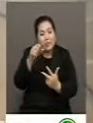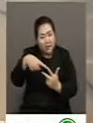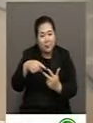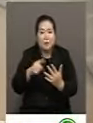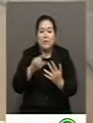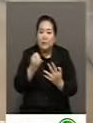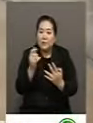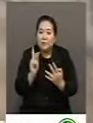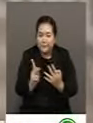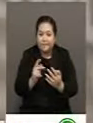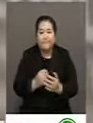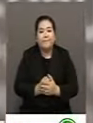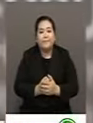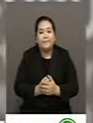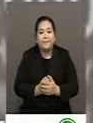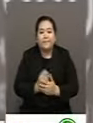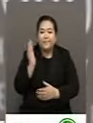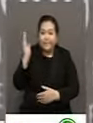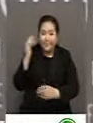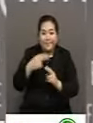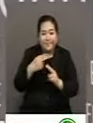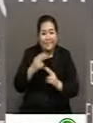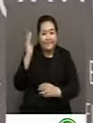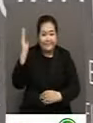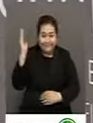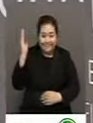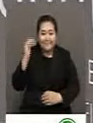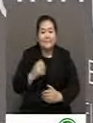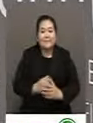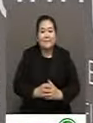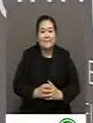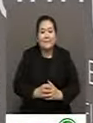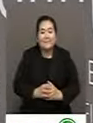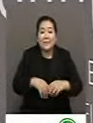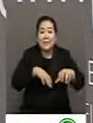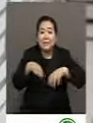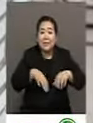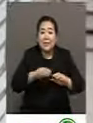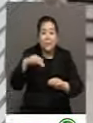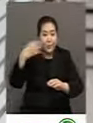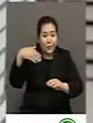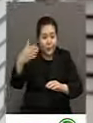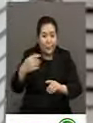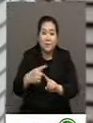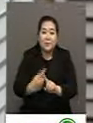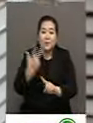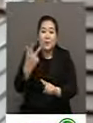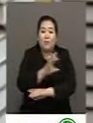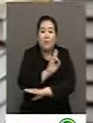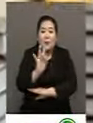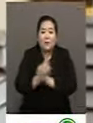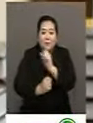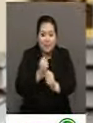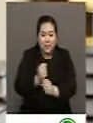การ Sebastião Salgado The World Through His Eyes จะจัดขึ้นไปจนถึงวันที่8มีนาคม2560